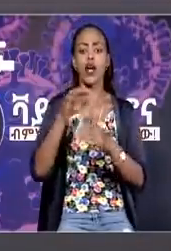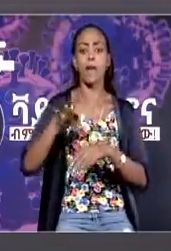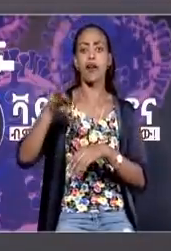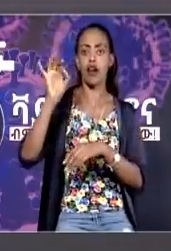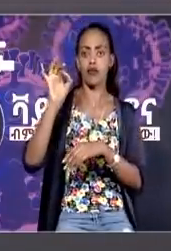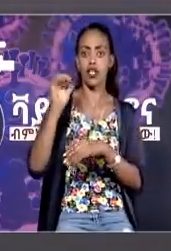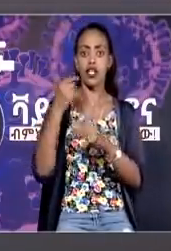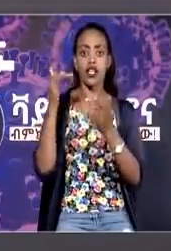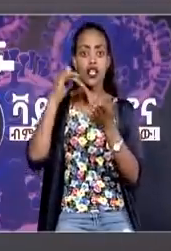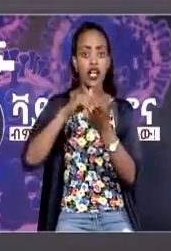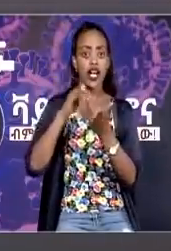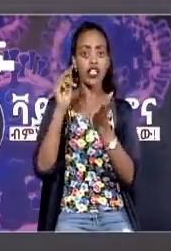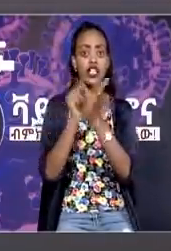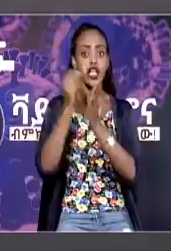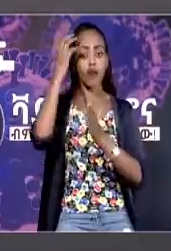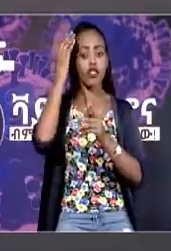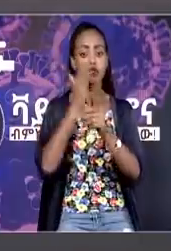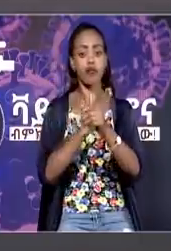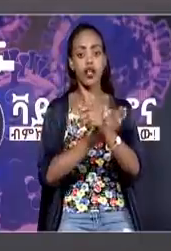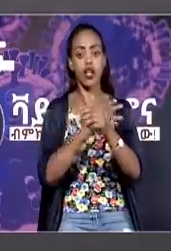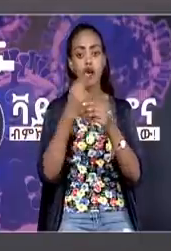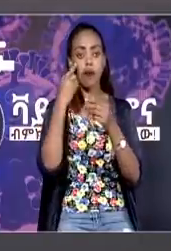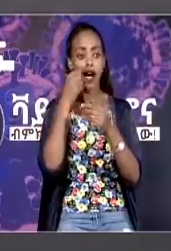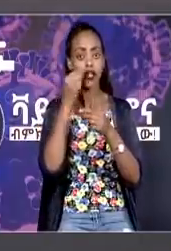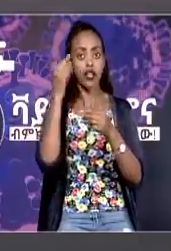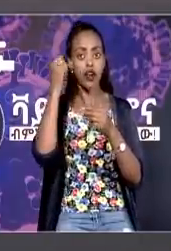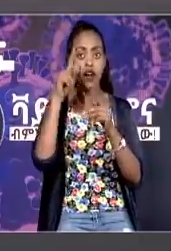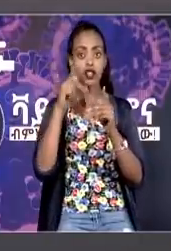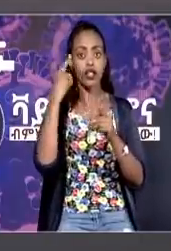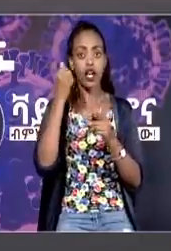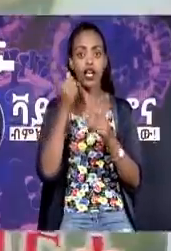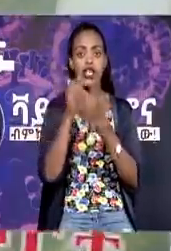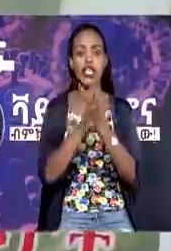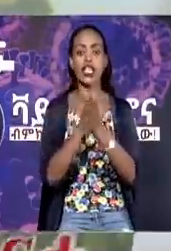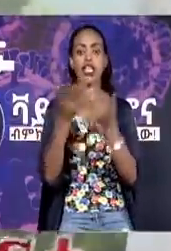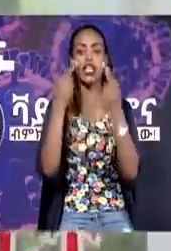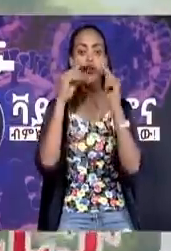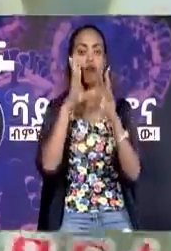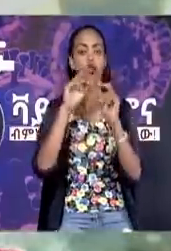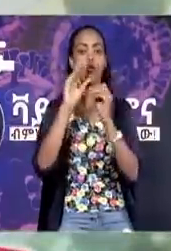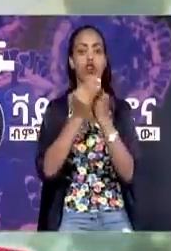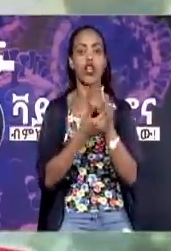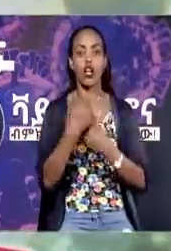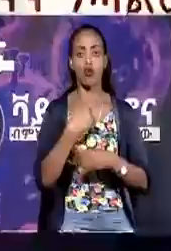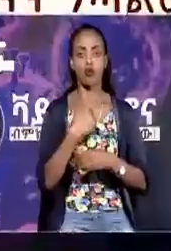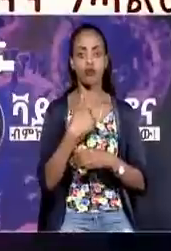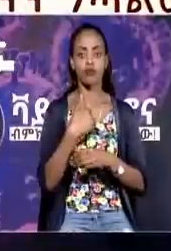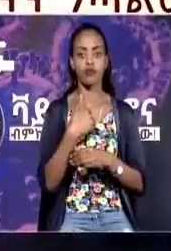تحقا منقصي كما حايش بعين راحة تقرأي كما حايش ديليت ناي زي مرأي كنا تاتلو